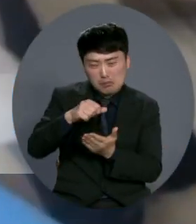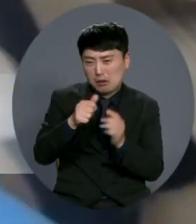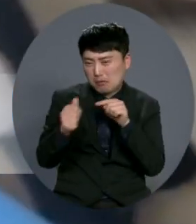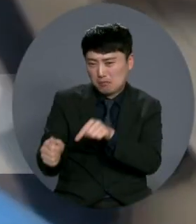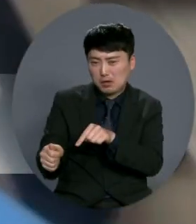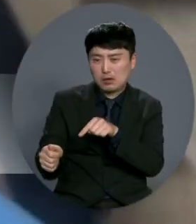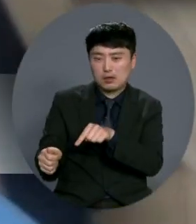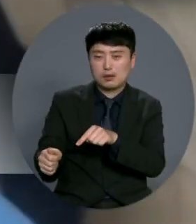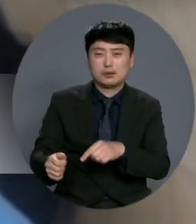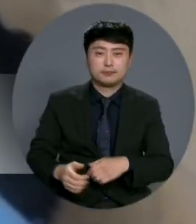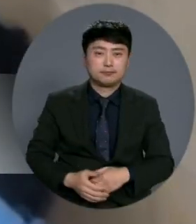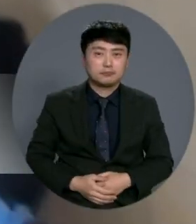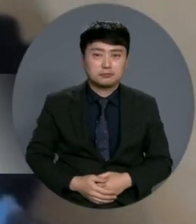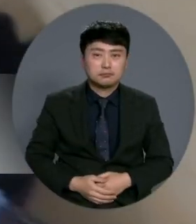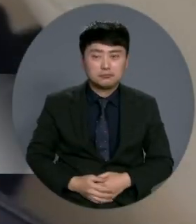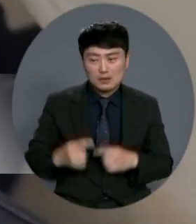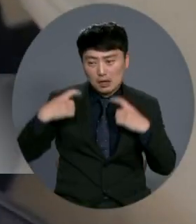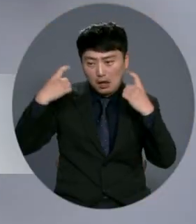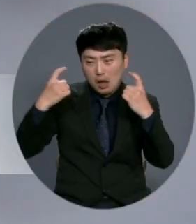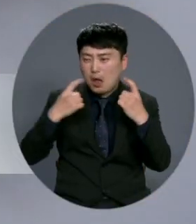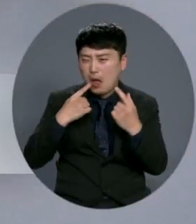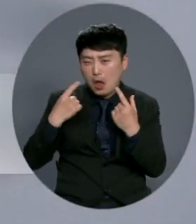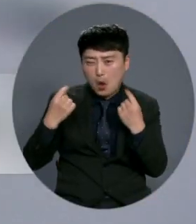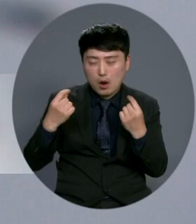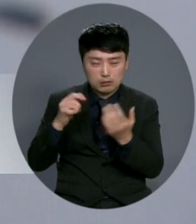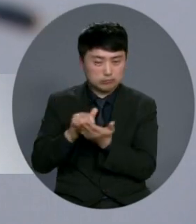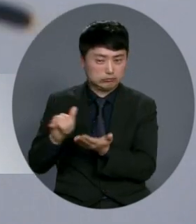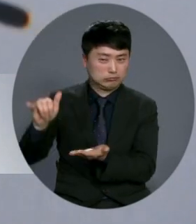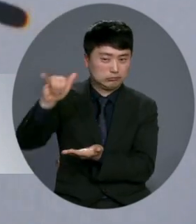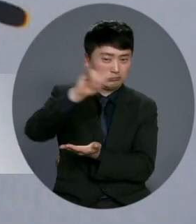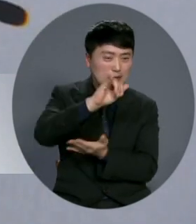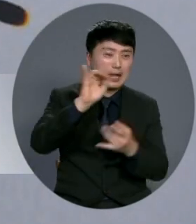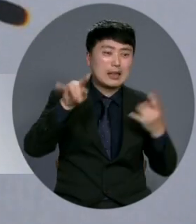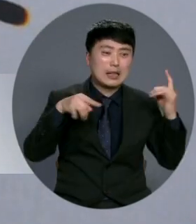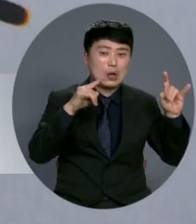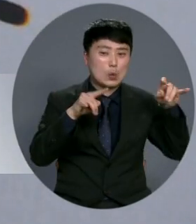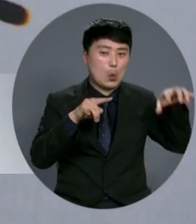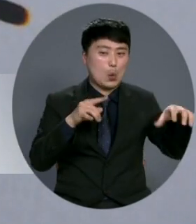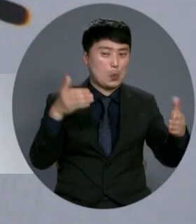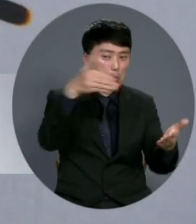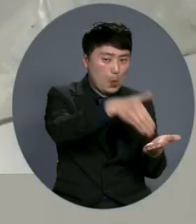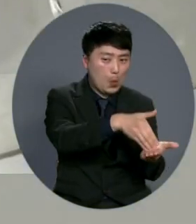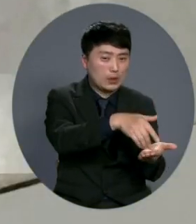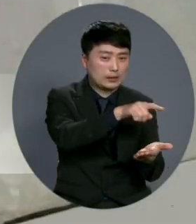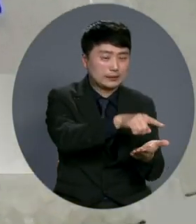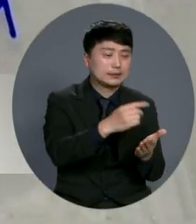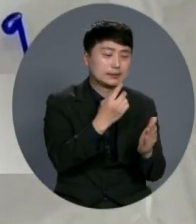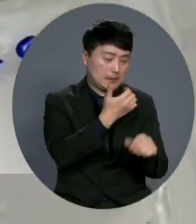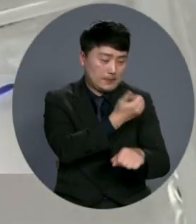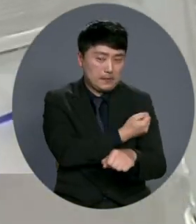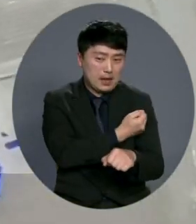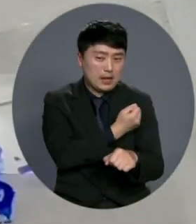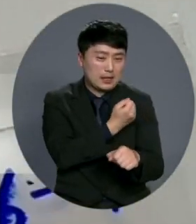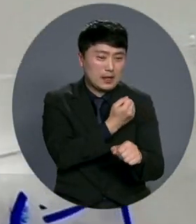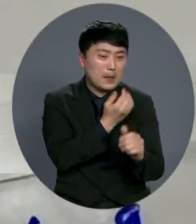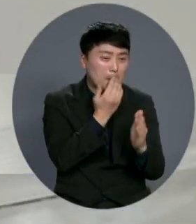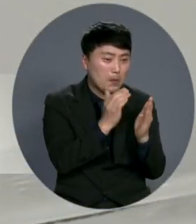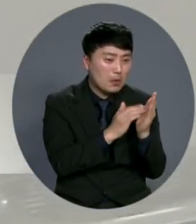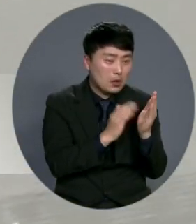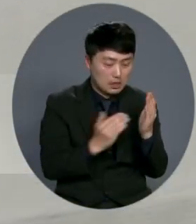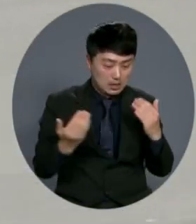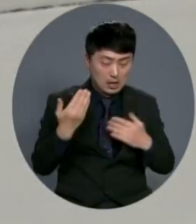제안했습니다. 이들은 여행을 가는 것처럼 항공기를 타고 태국 현지에 간 뒤 마약을 몰래 몸에 숨겨오는